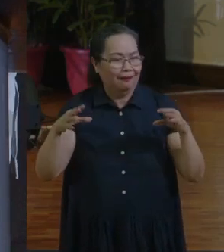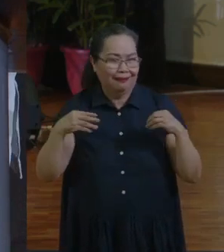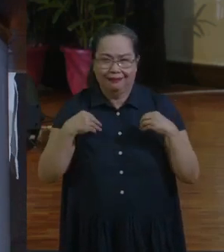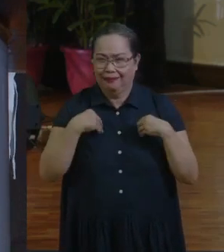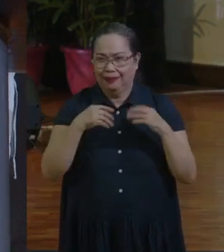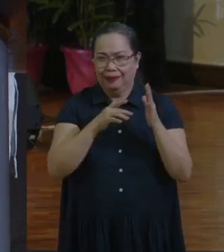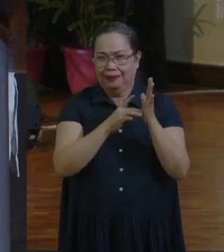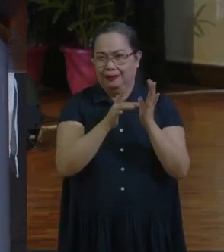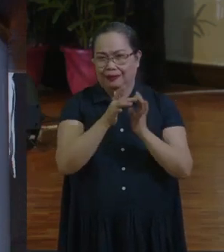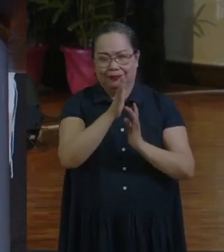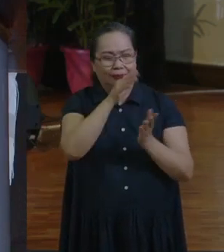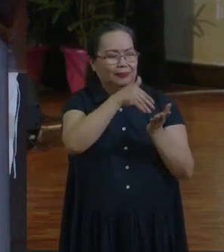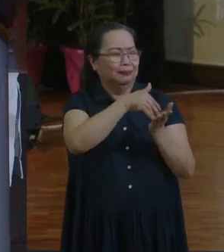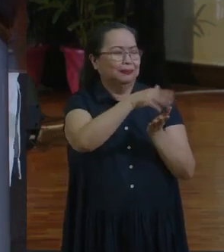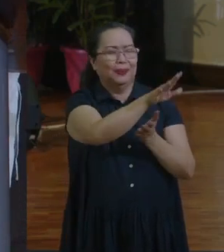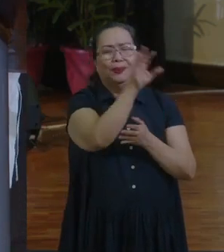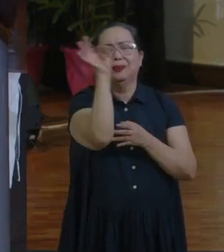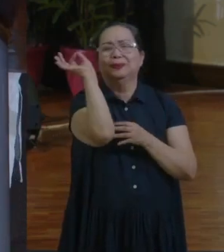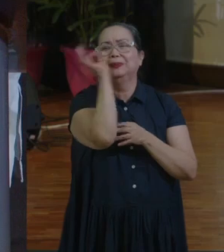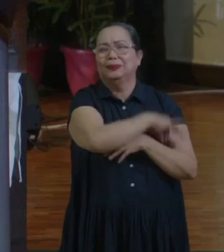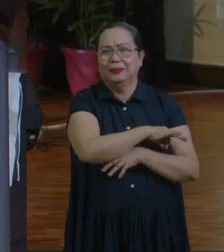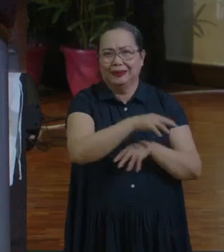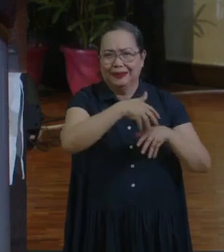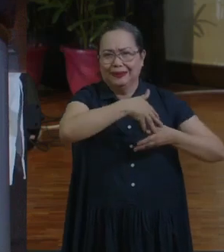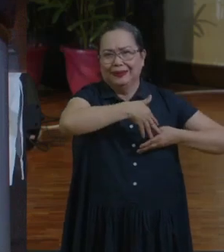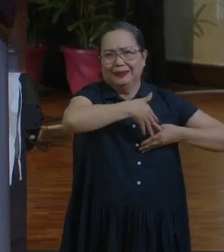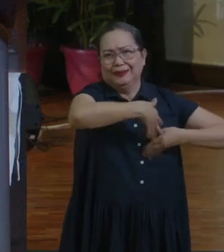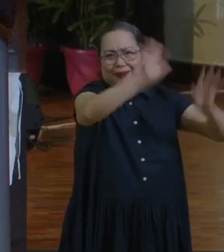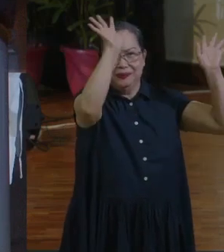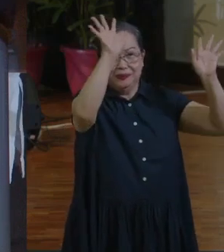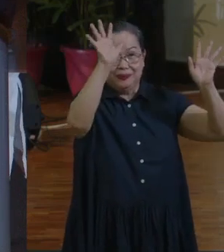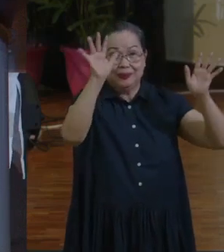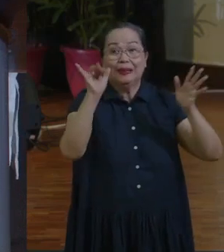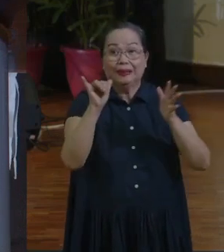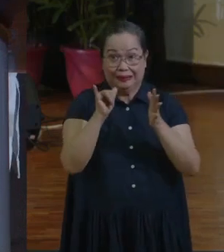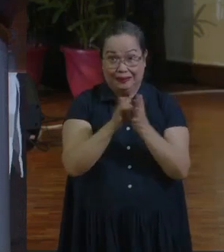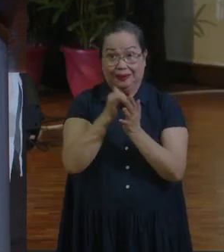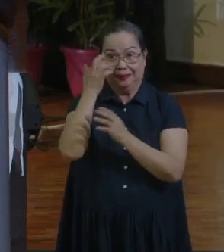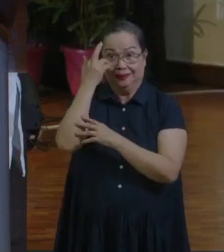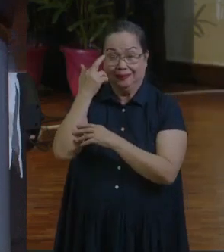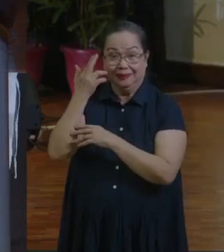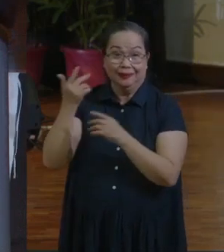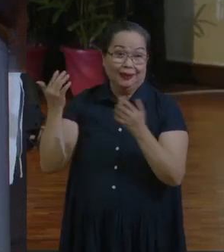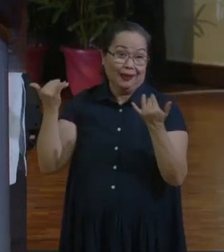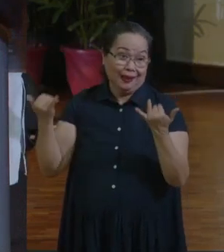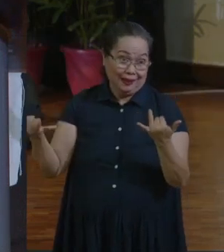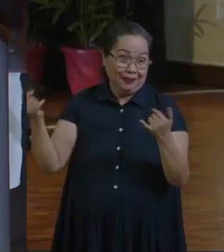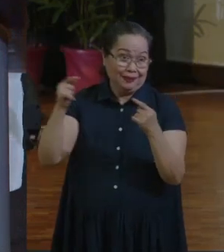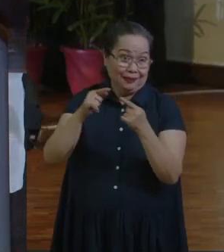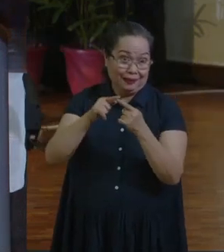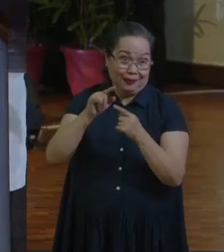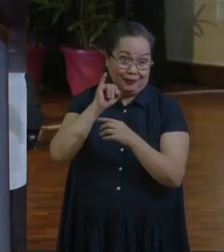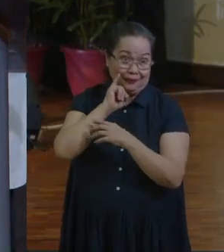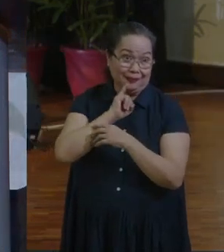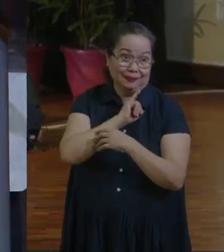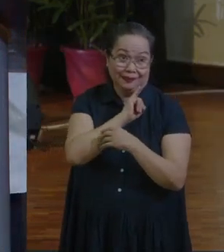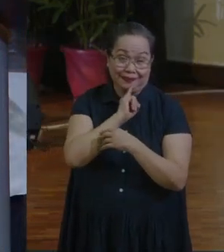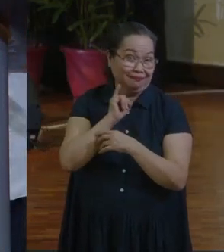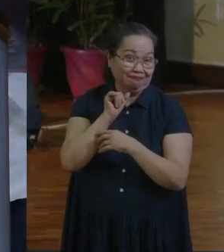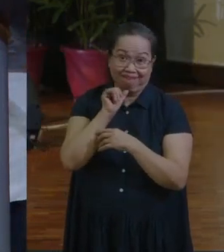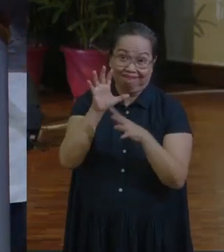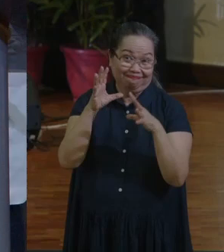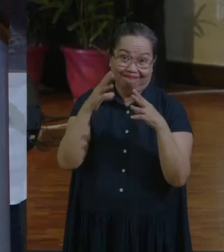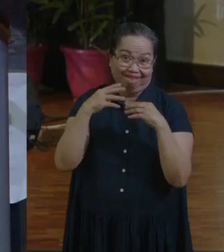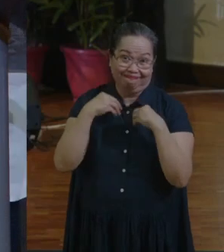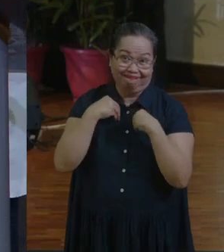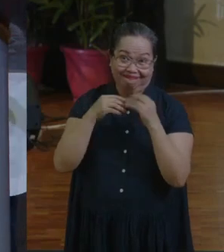Jesus. Marahil, yan ang dahilan, yan ang nasense ng Panginoon na